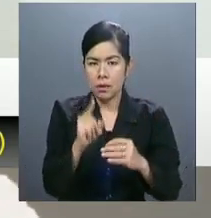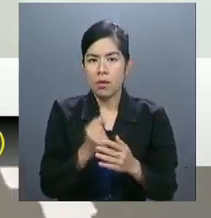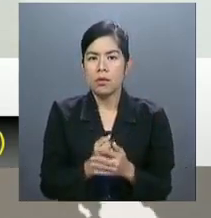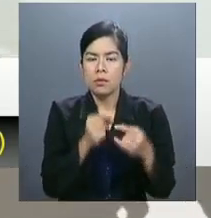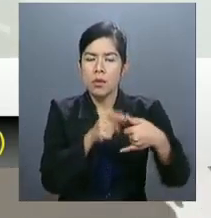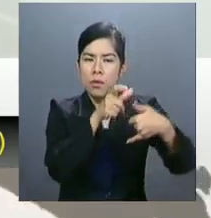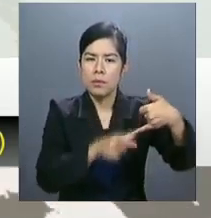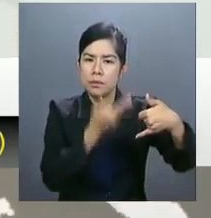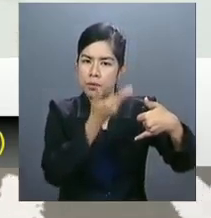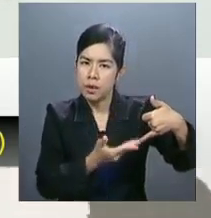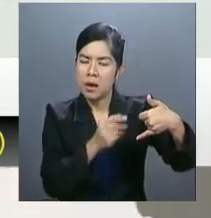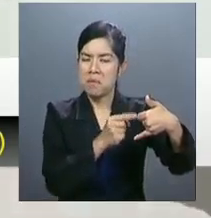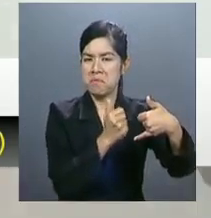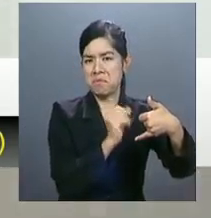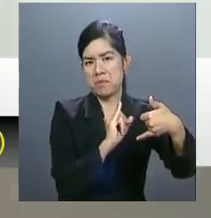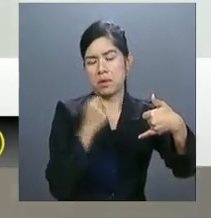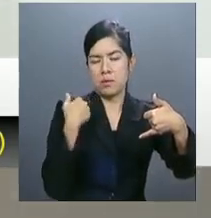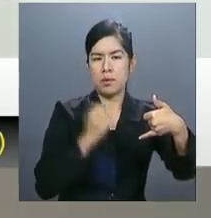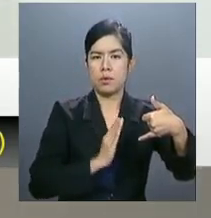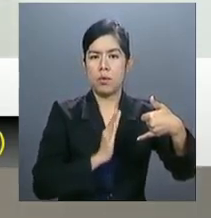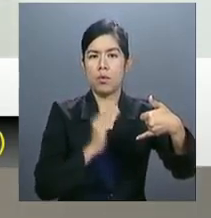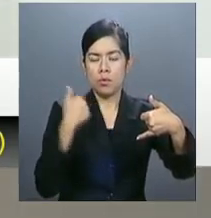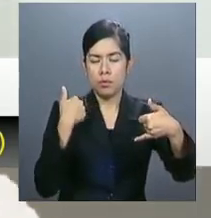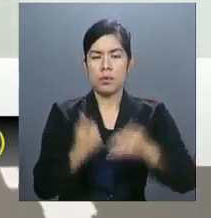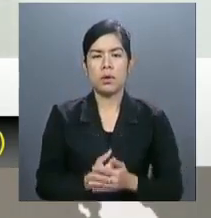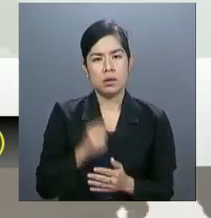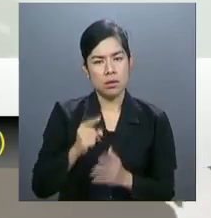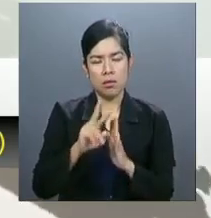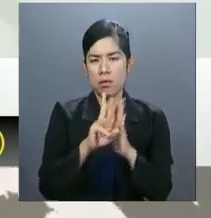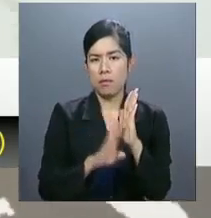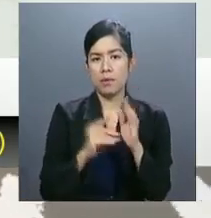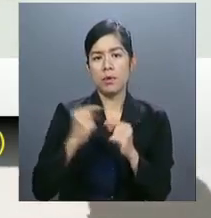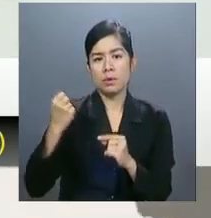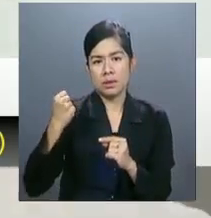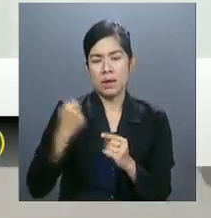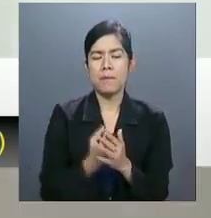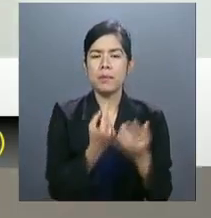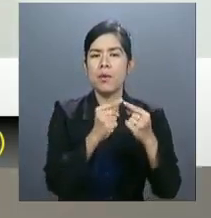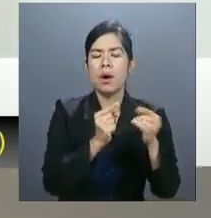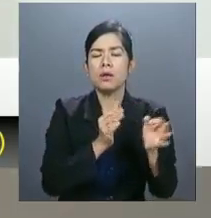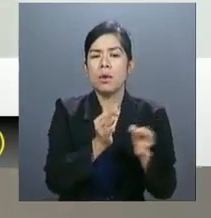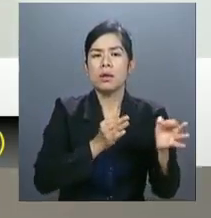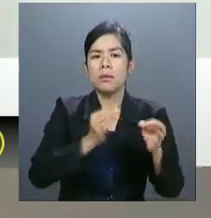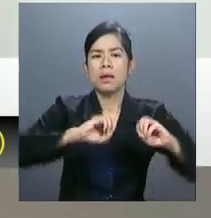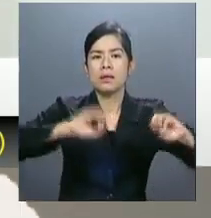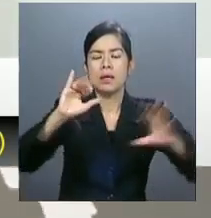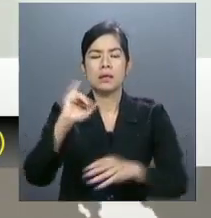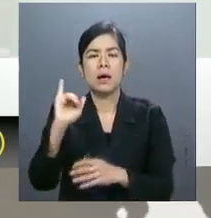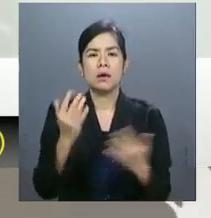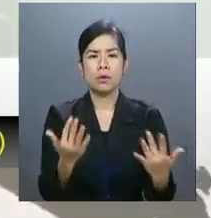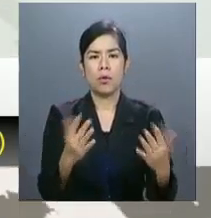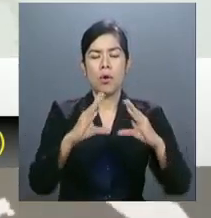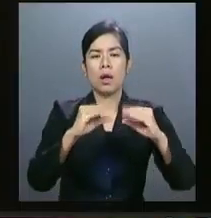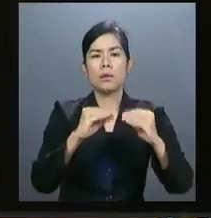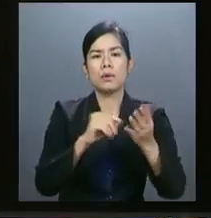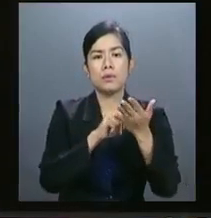ากแต่ตอนนี้เนี่ยอาจจะต้องเข้มงวดขึ้นอันนี้ก็ยังไม่ได้คุยกันเป็นเรื่องเป็นราวนะฮะคงจะต้องเอาไปเข้าที่ประชุมคุยกัน